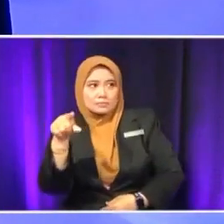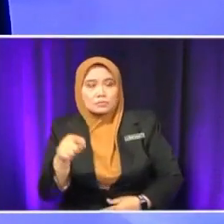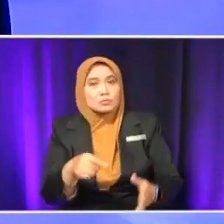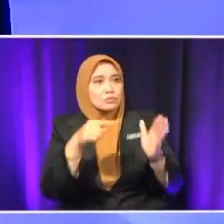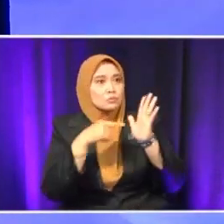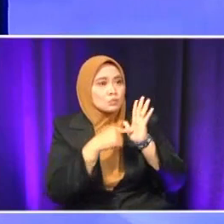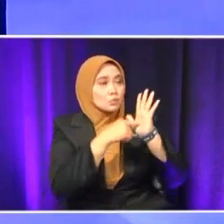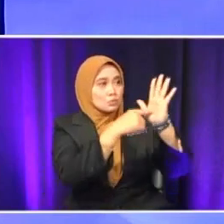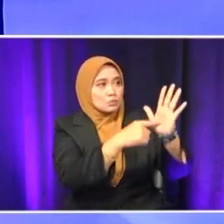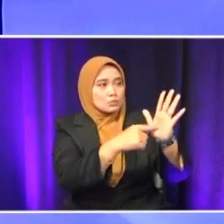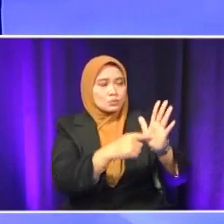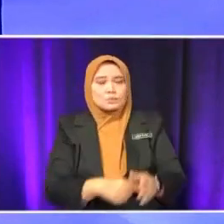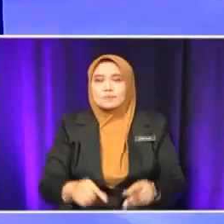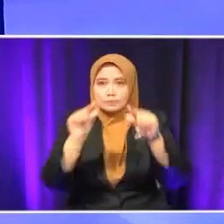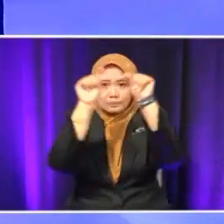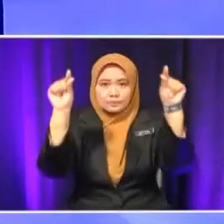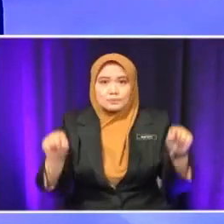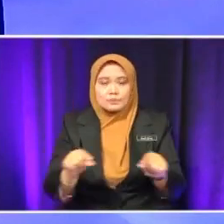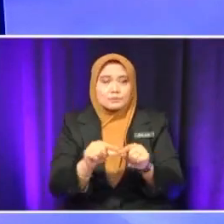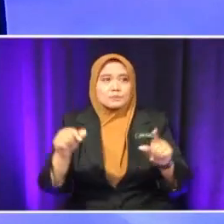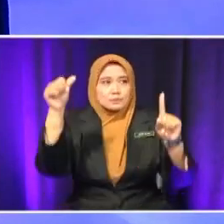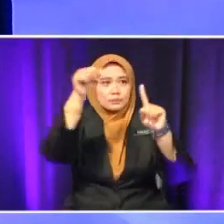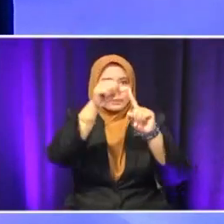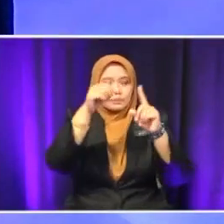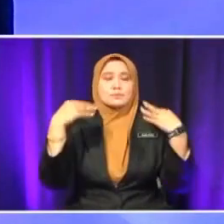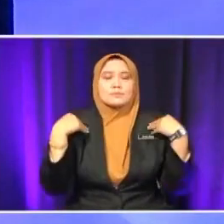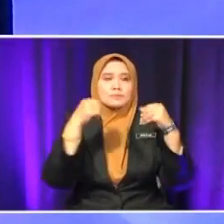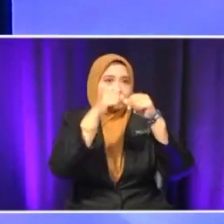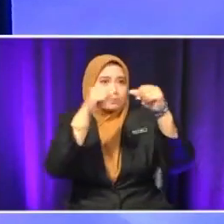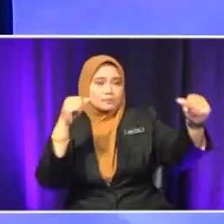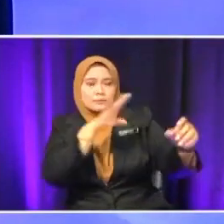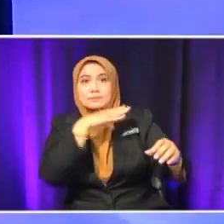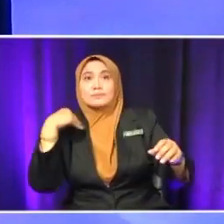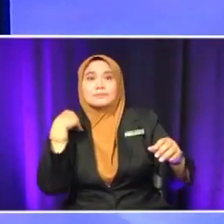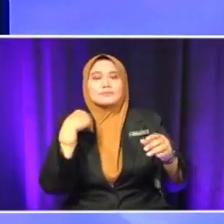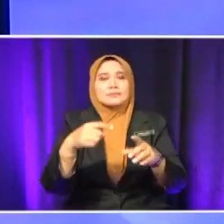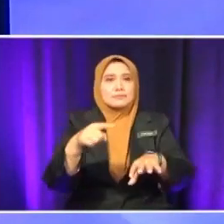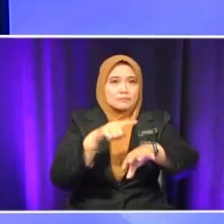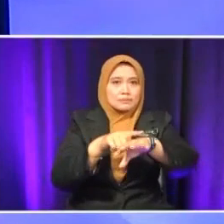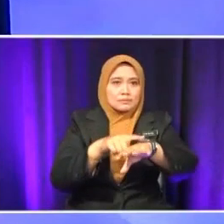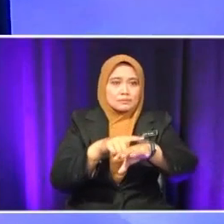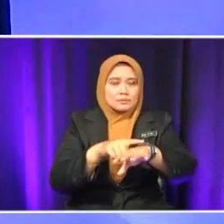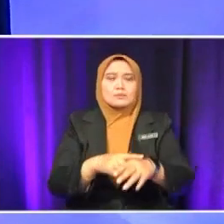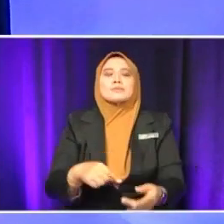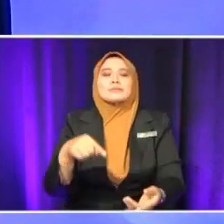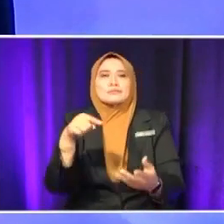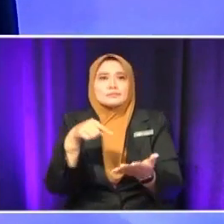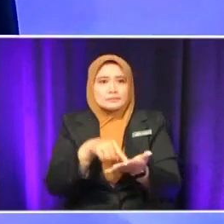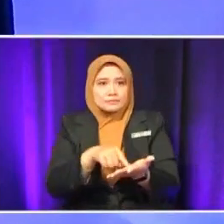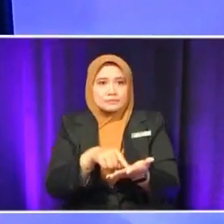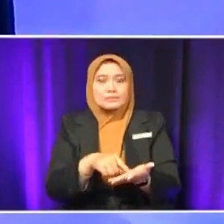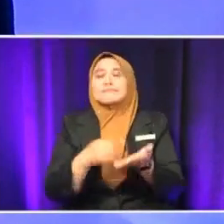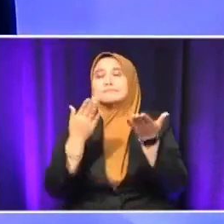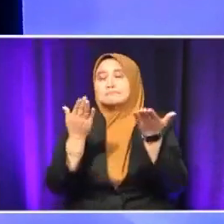graf terarah. Dan kita nampak ada jarak dan juga masa kat sini yang memberi petunjuk itu adalah pemberat kepada graf